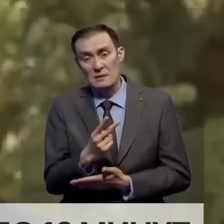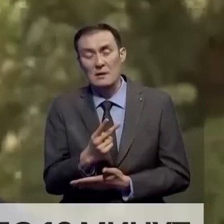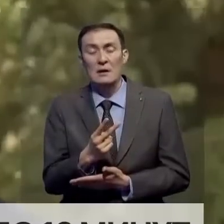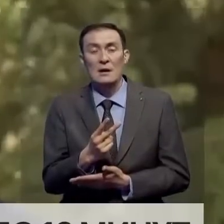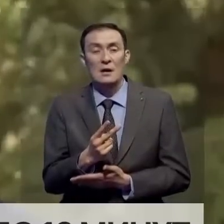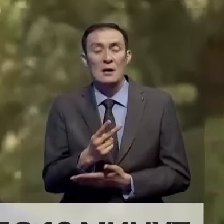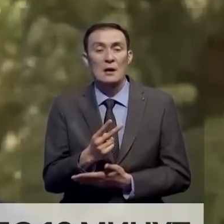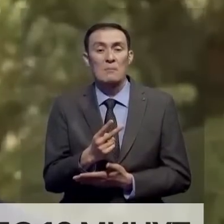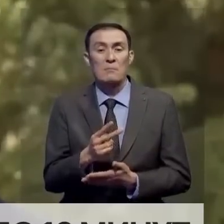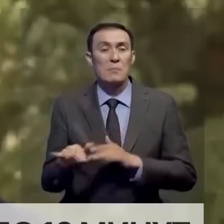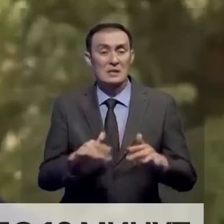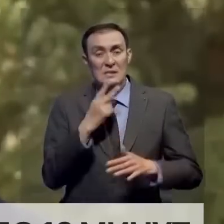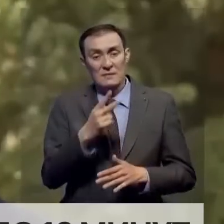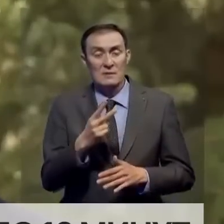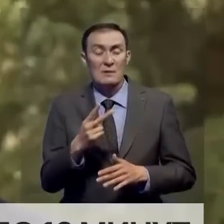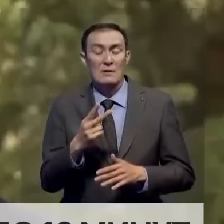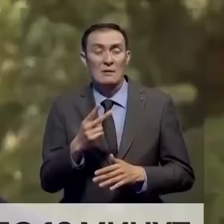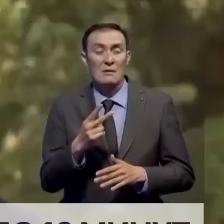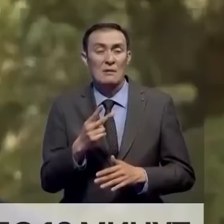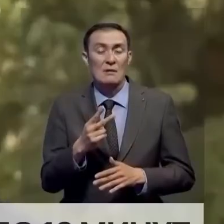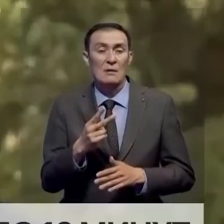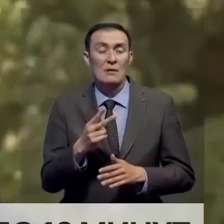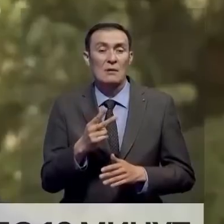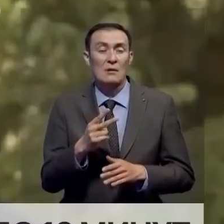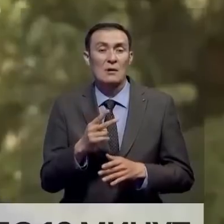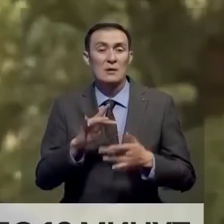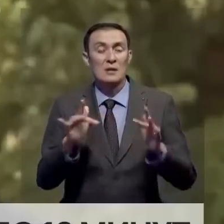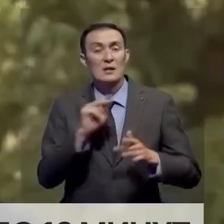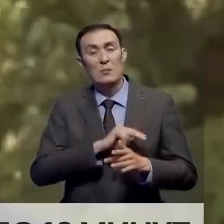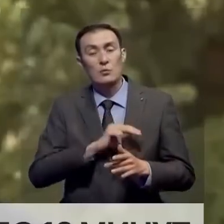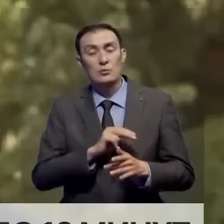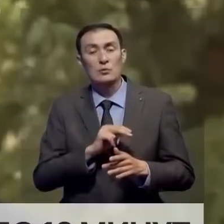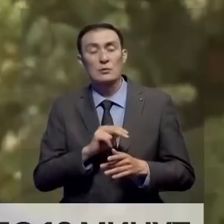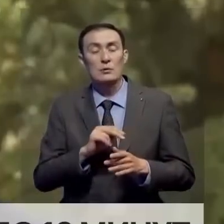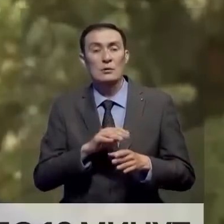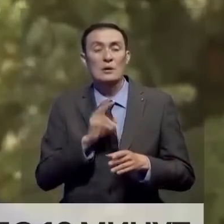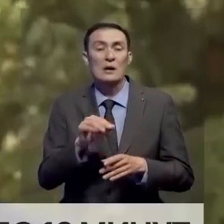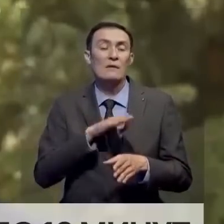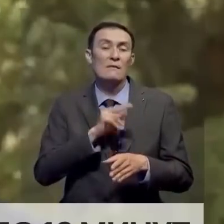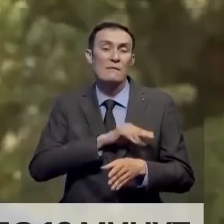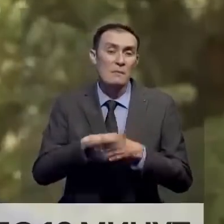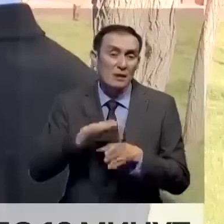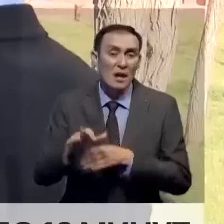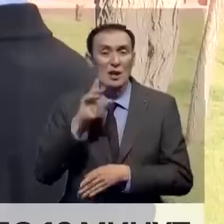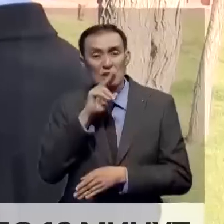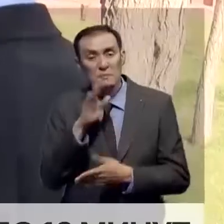отслеживать данный процесс, видеть загруженность сервиса, как он отрабатывает